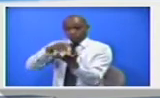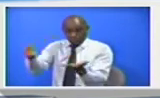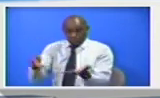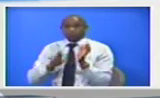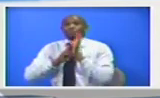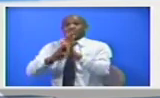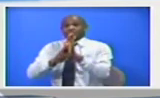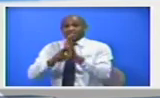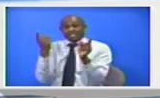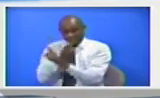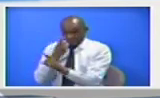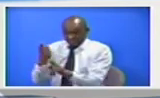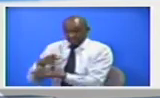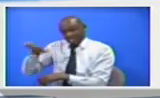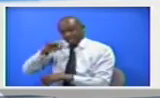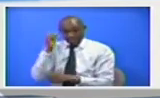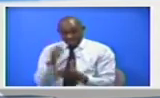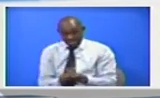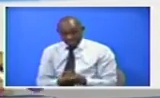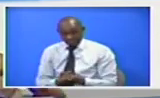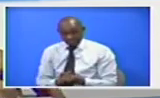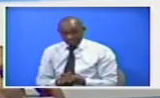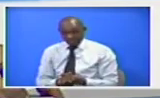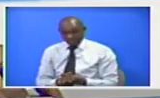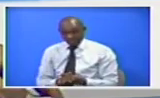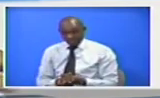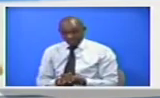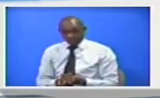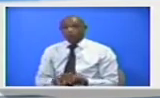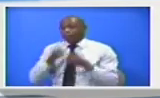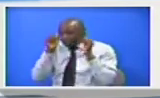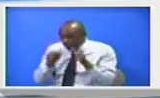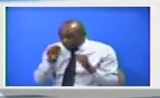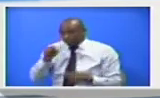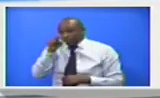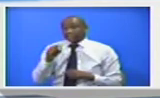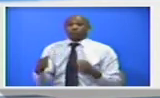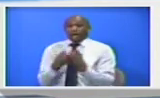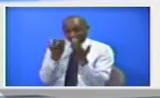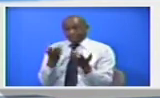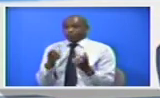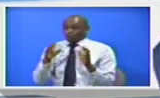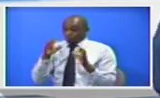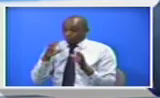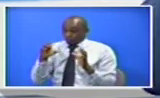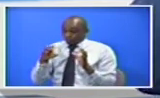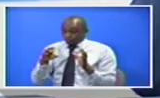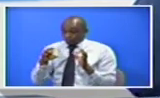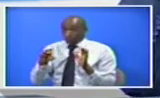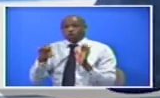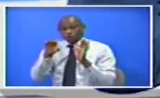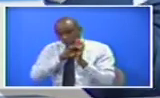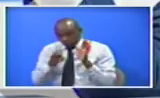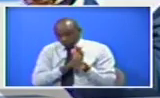zitawakilisha sehemu mbalimbali za Kenya. Naam. Kwa hivyo ili kuelekea kuenda kufanya mabadiliko ya katiba, sio kwamba